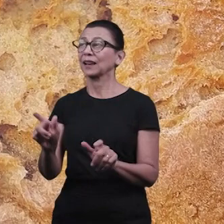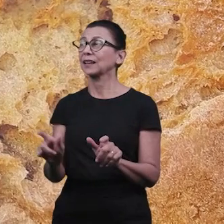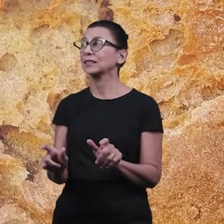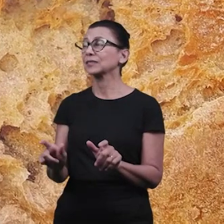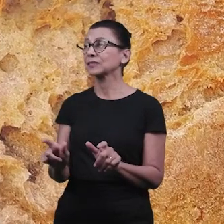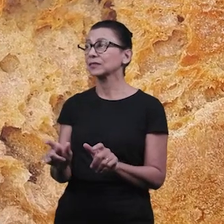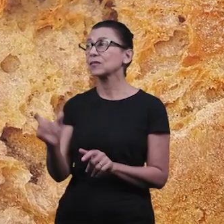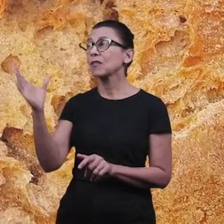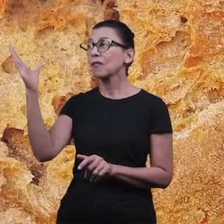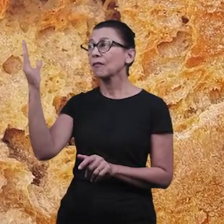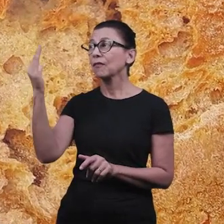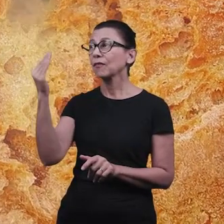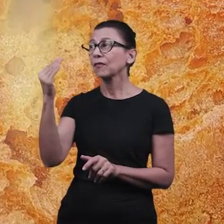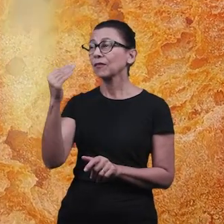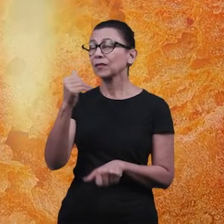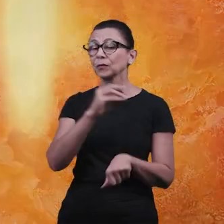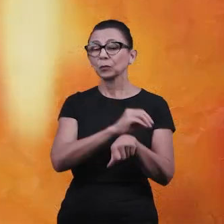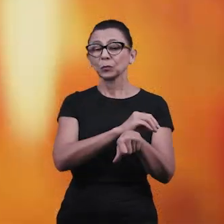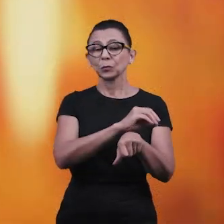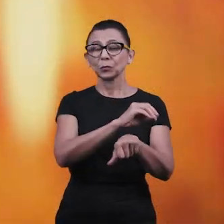alimentar meu ser.